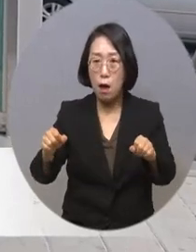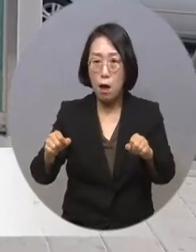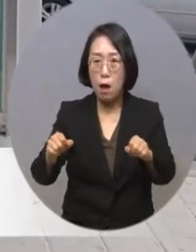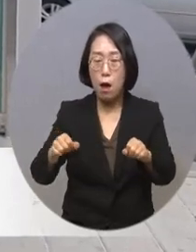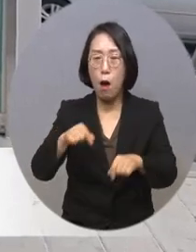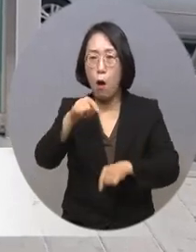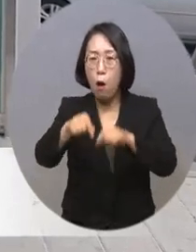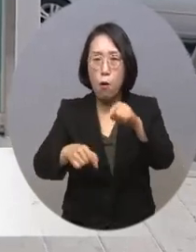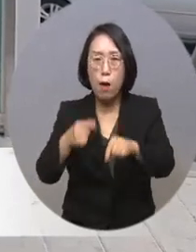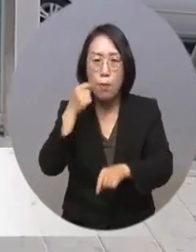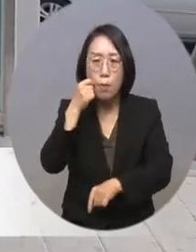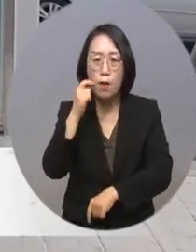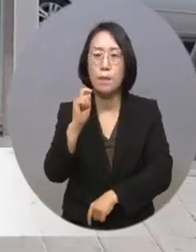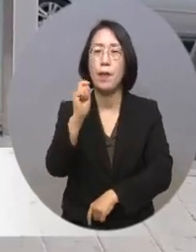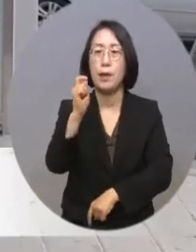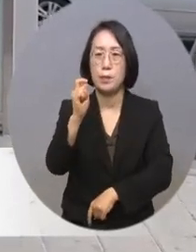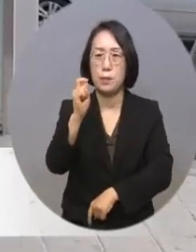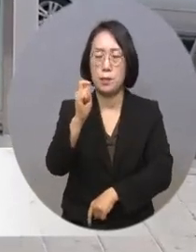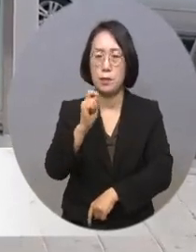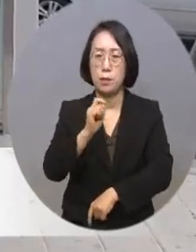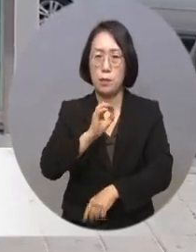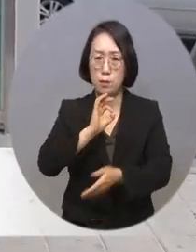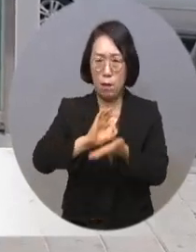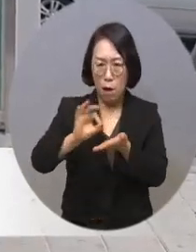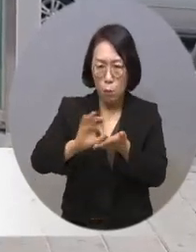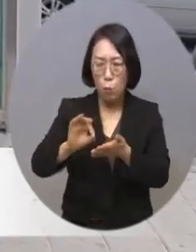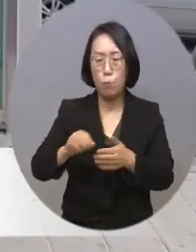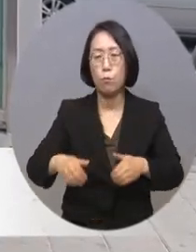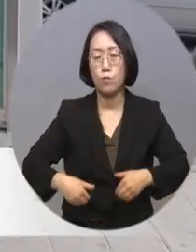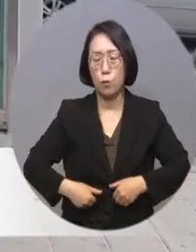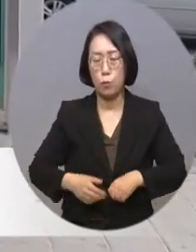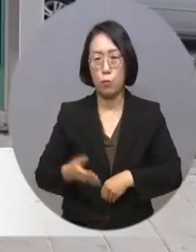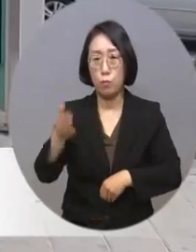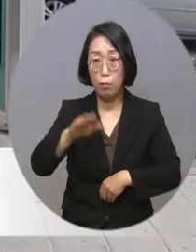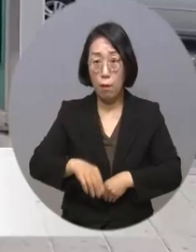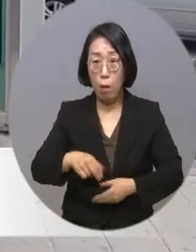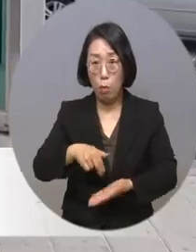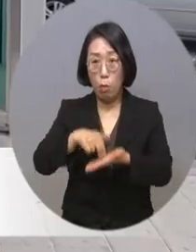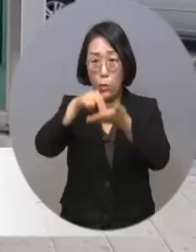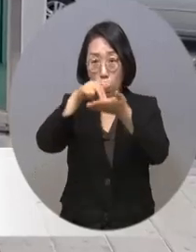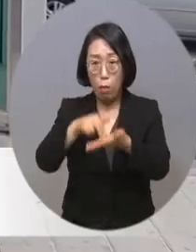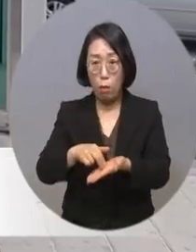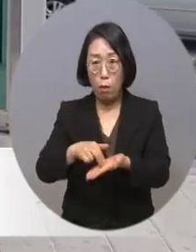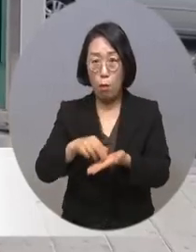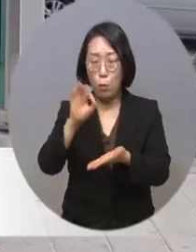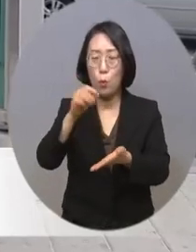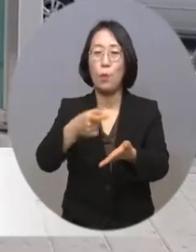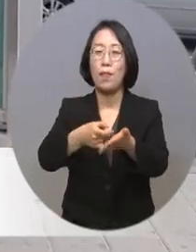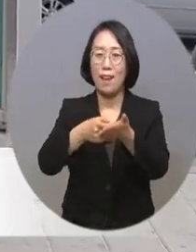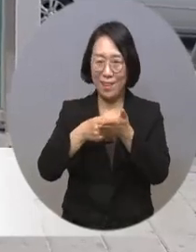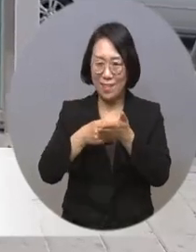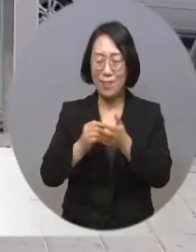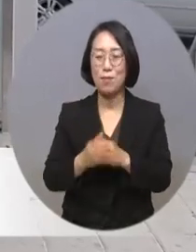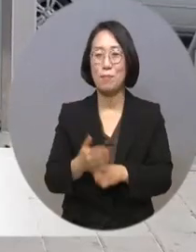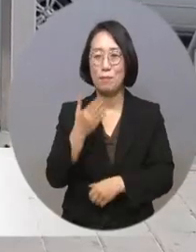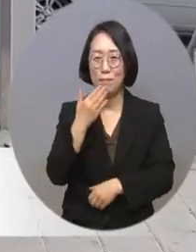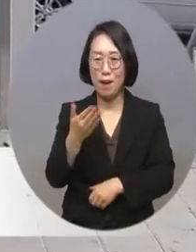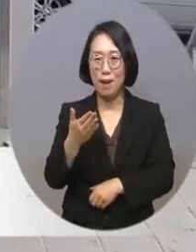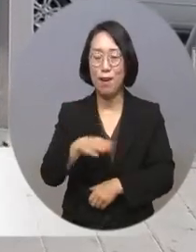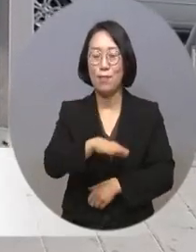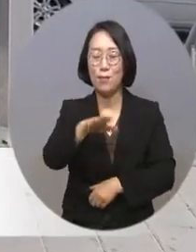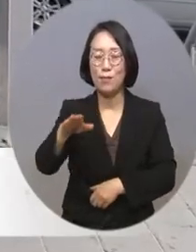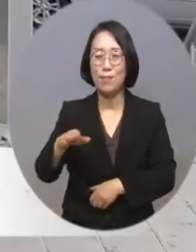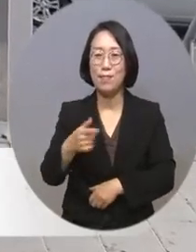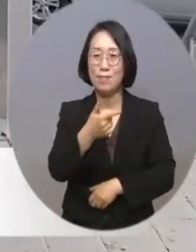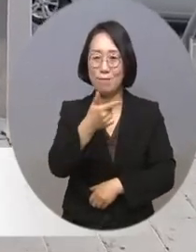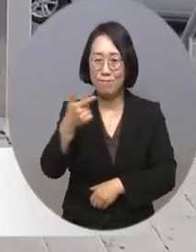예, 걸어서는 못 올라갑니다. 그런데 지금은 이 승강기가 있기 때문에 택시비도 절약이 되고 이 노인들끼리 너무너무